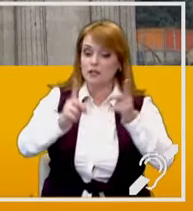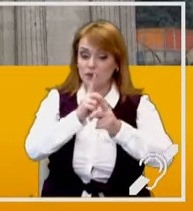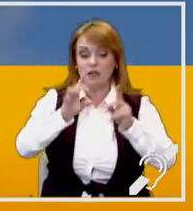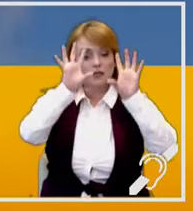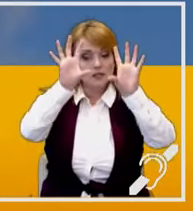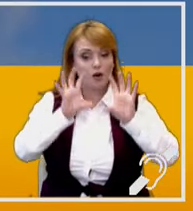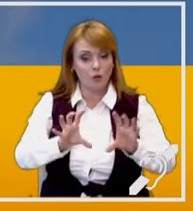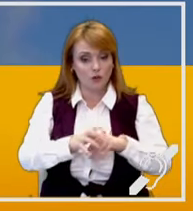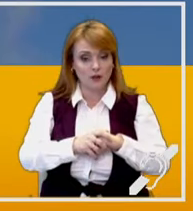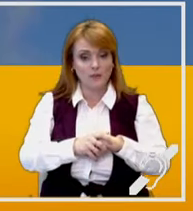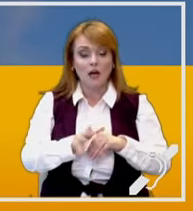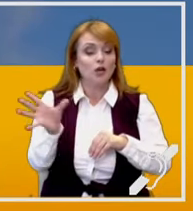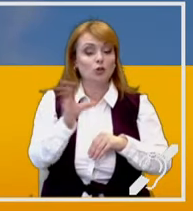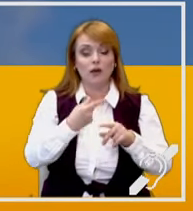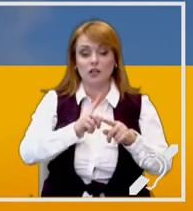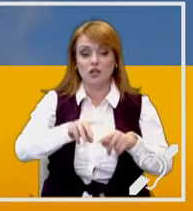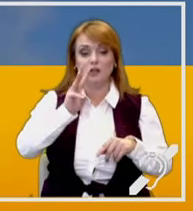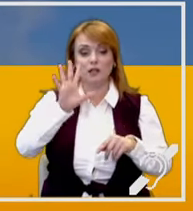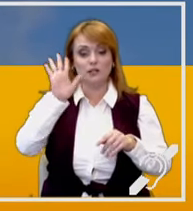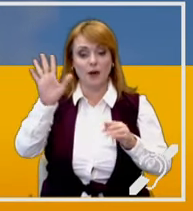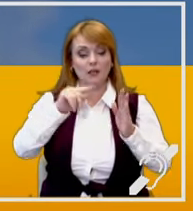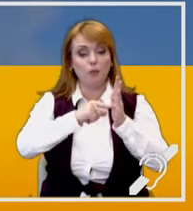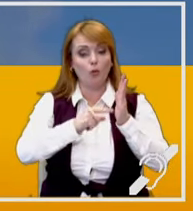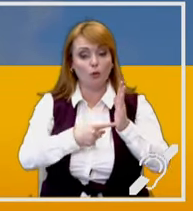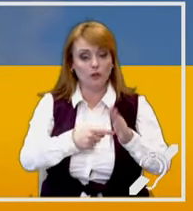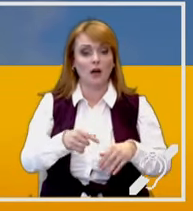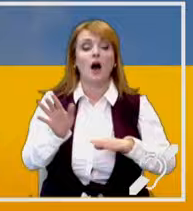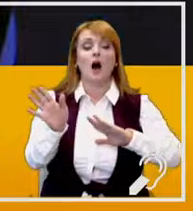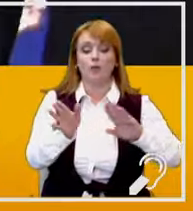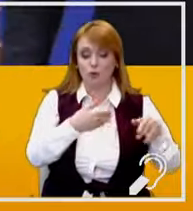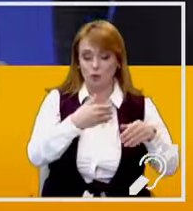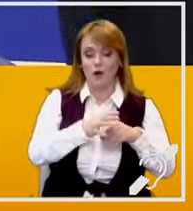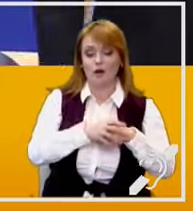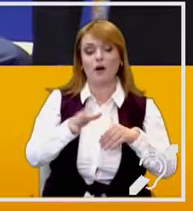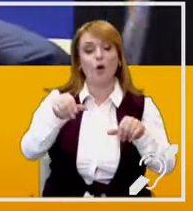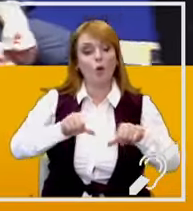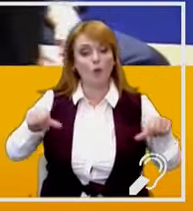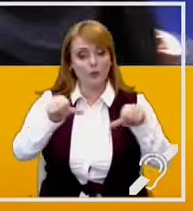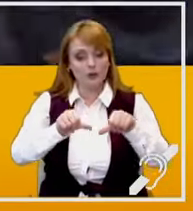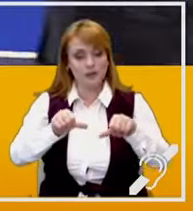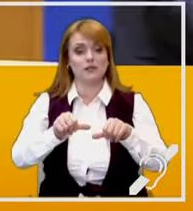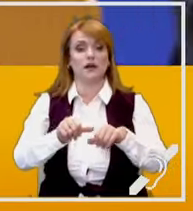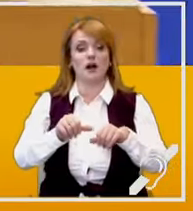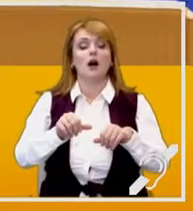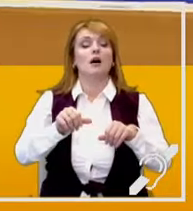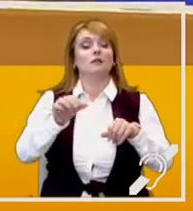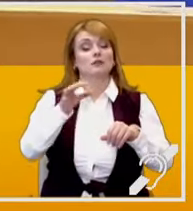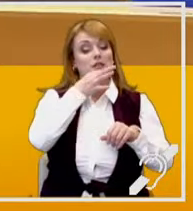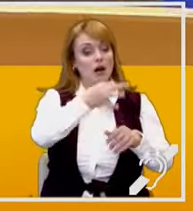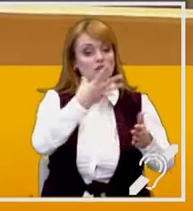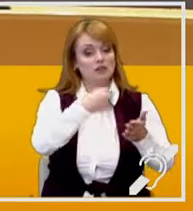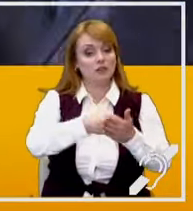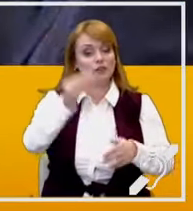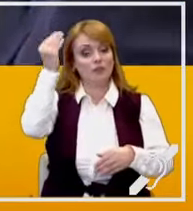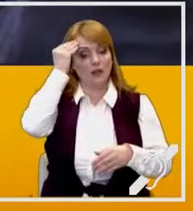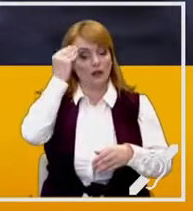cele 35 de capitole de negociere. După reforme și încheierea negocierilor, Comisia Europeană va emite o opinie privind gradul